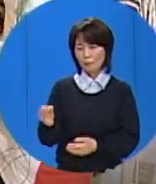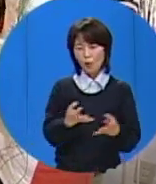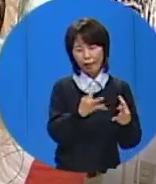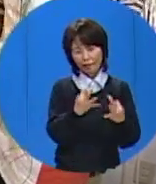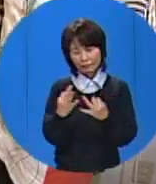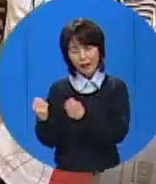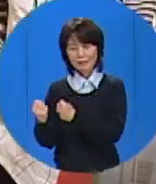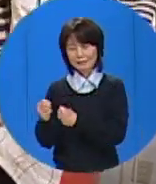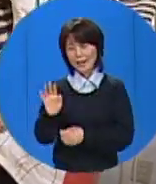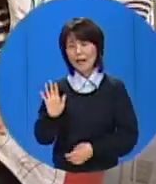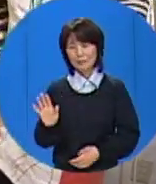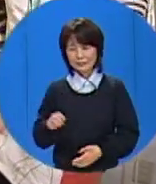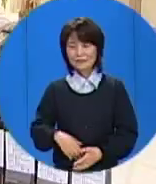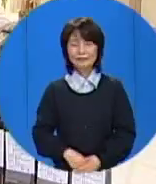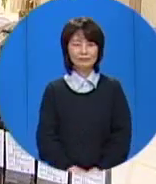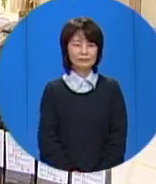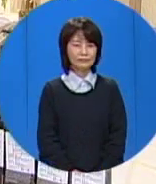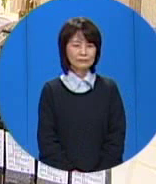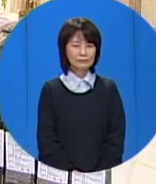たくさん置いております。